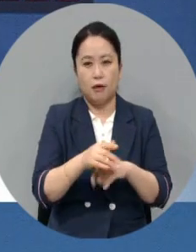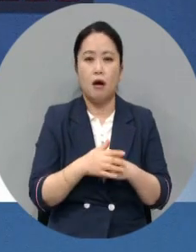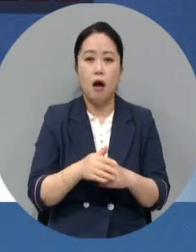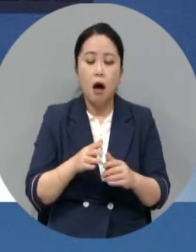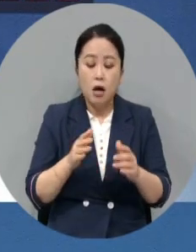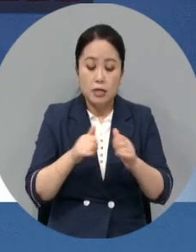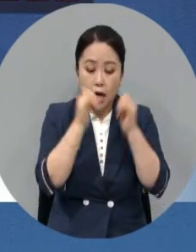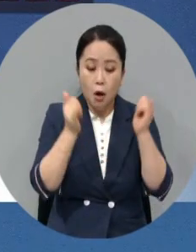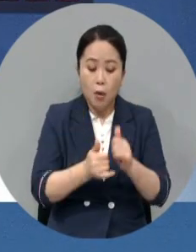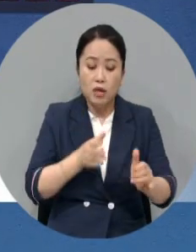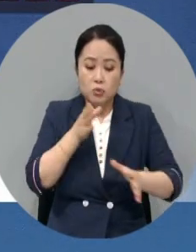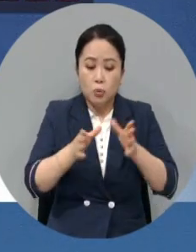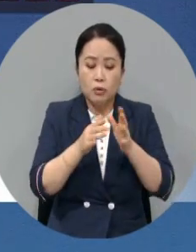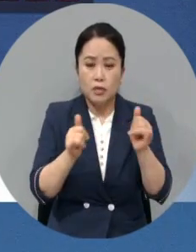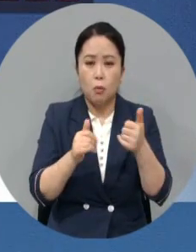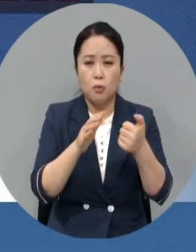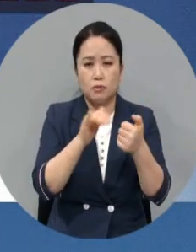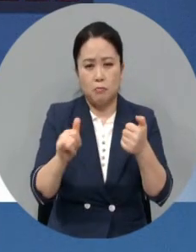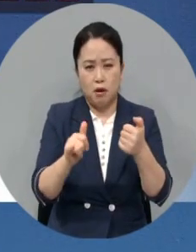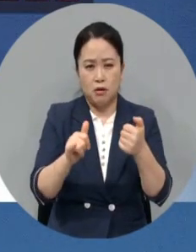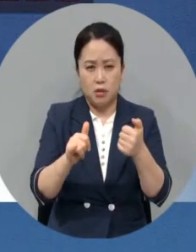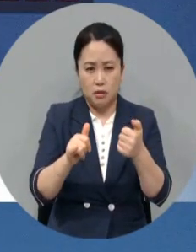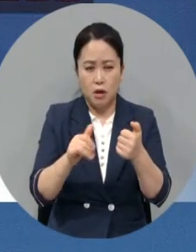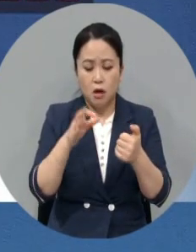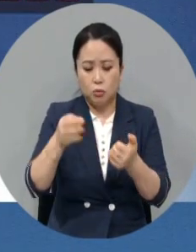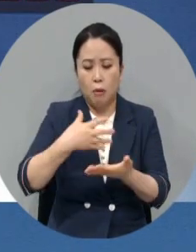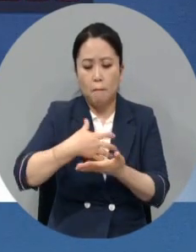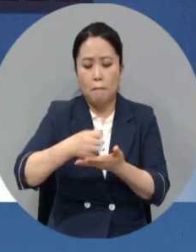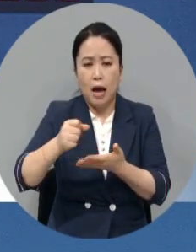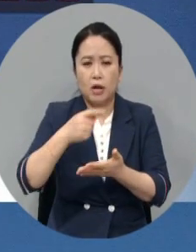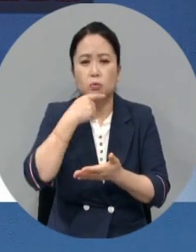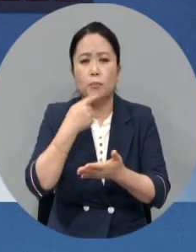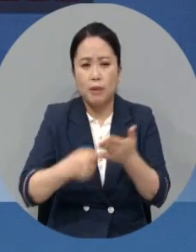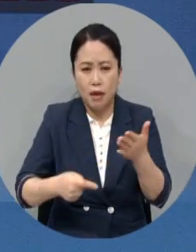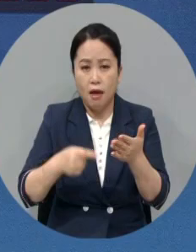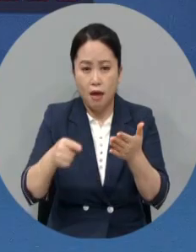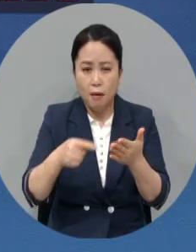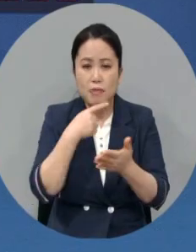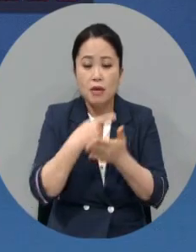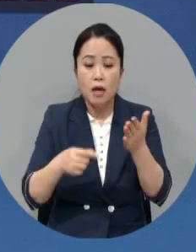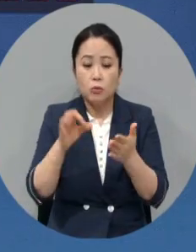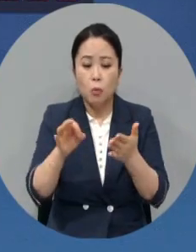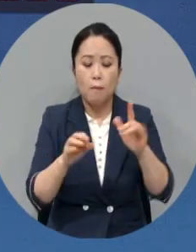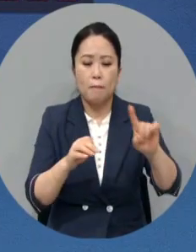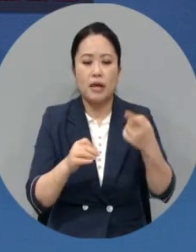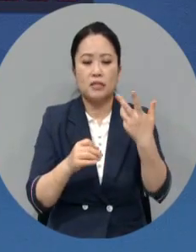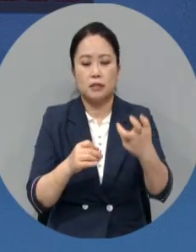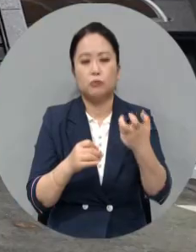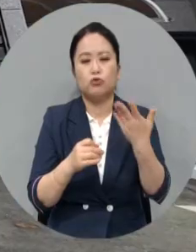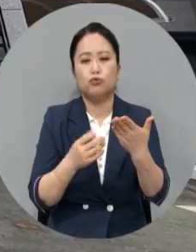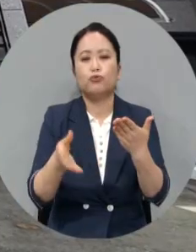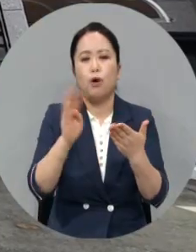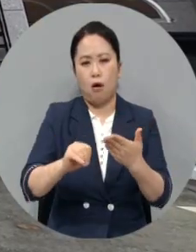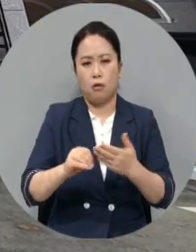떼었습니다. 그 피해 규모는 179억 원에 이릅니다. 현지우 기자가 취재했습니다.